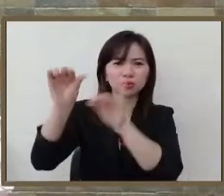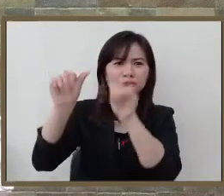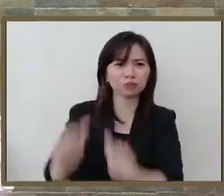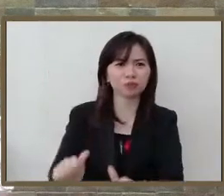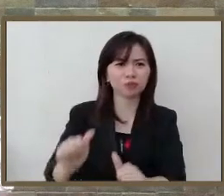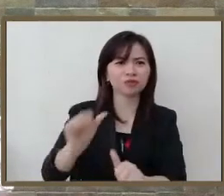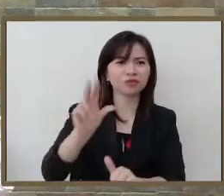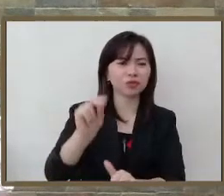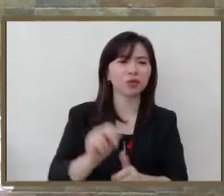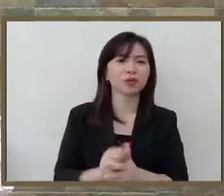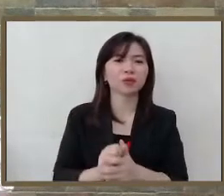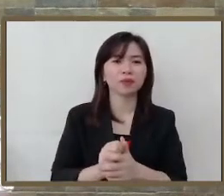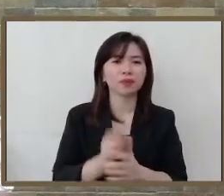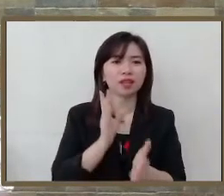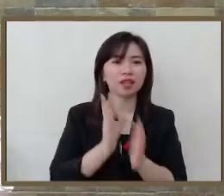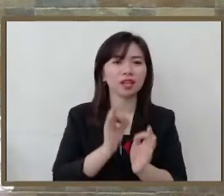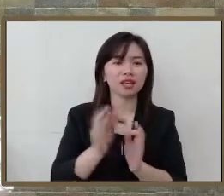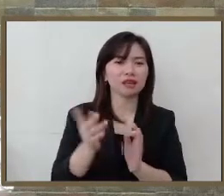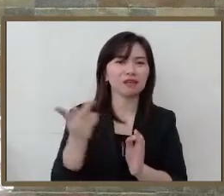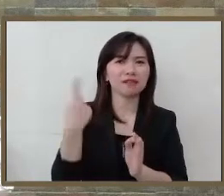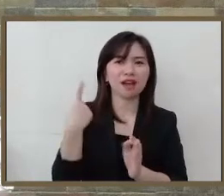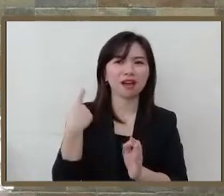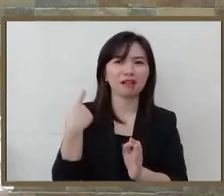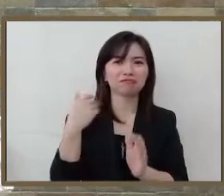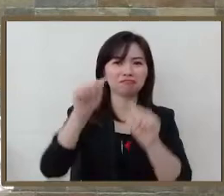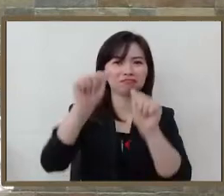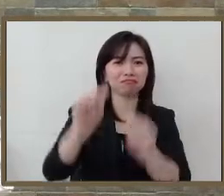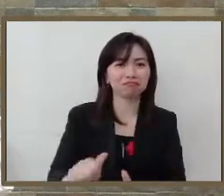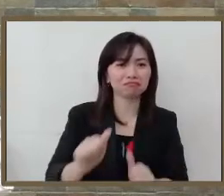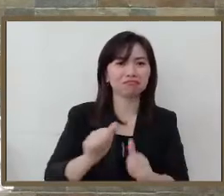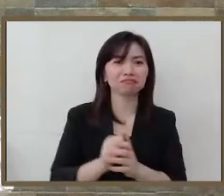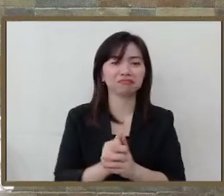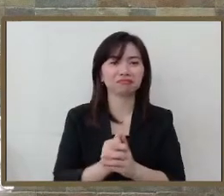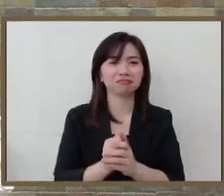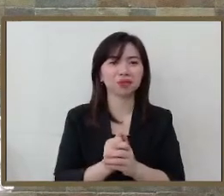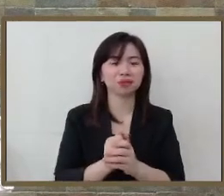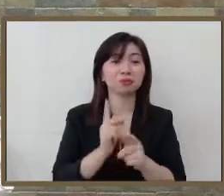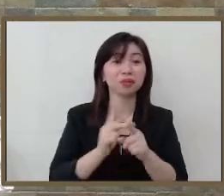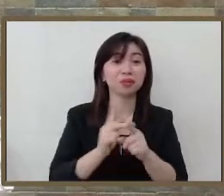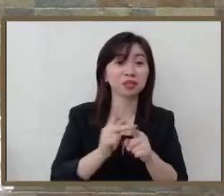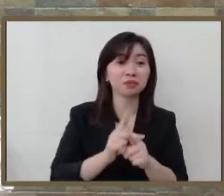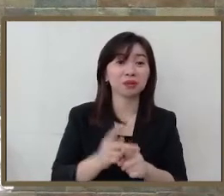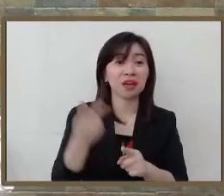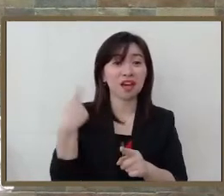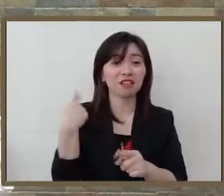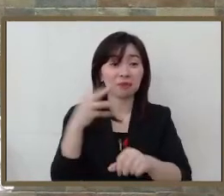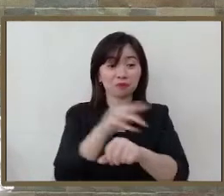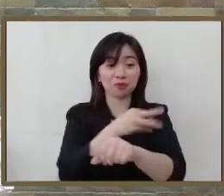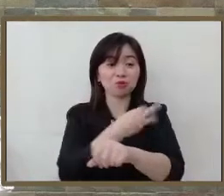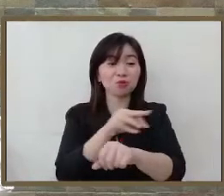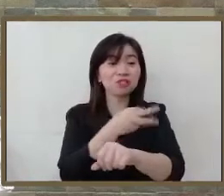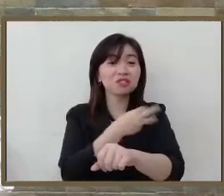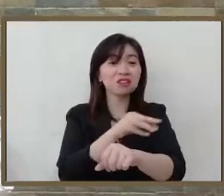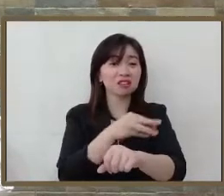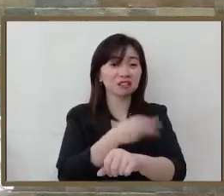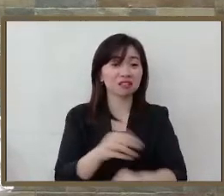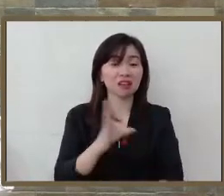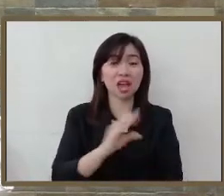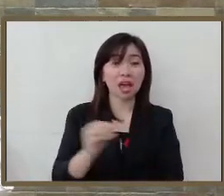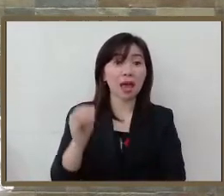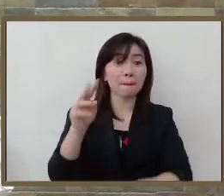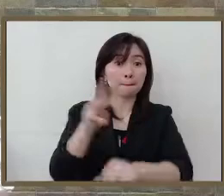Kung napag pinost mo yung principle, may background music. I have been blessed. God's so good to me.